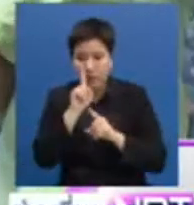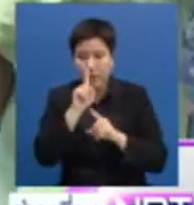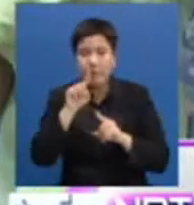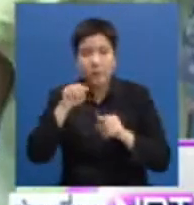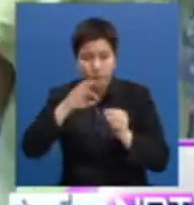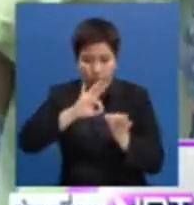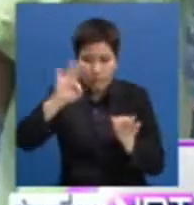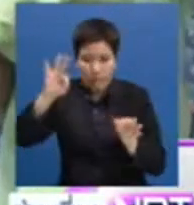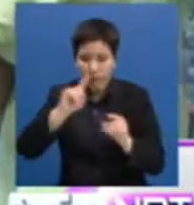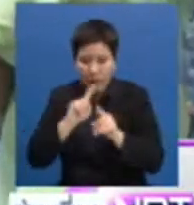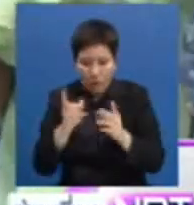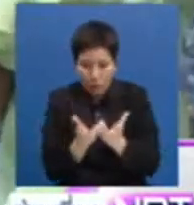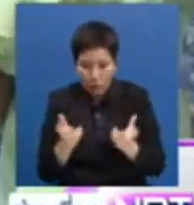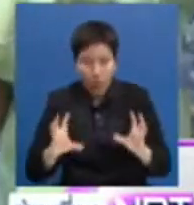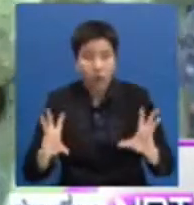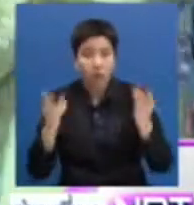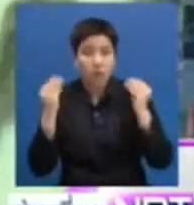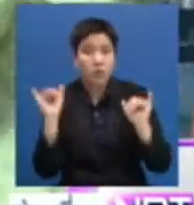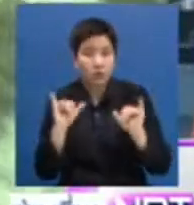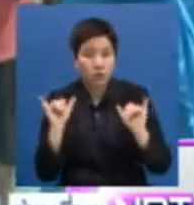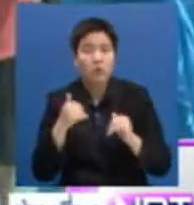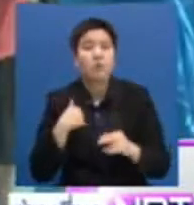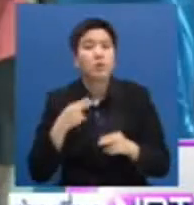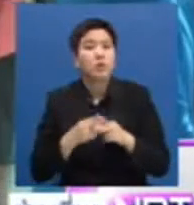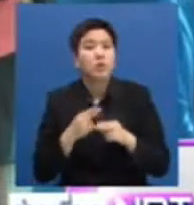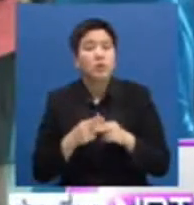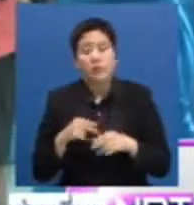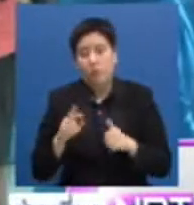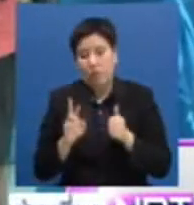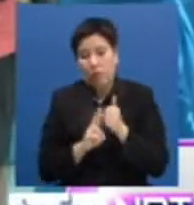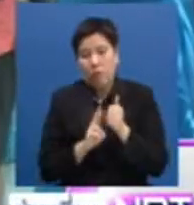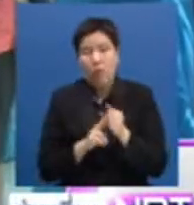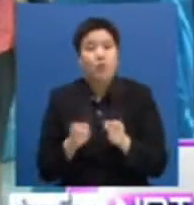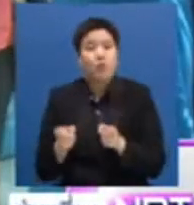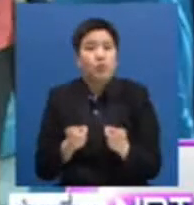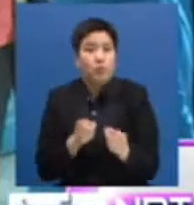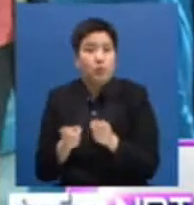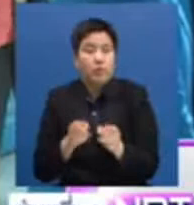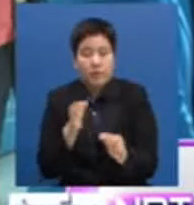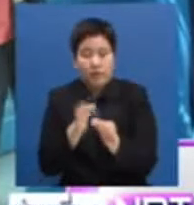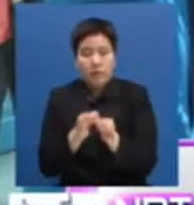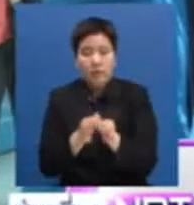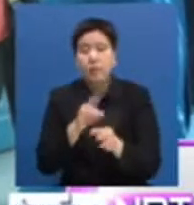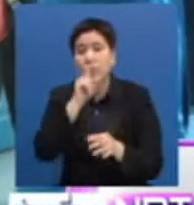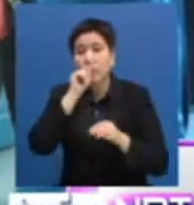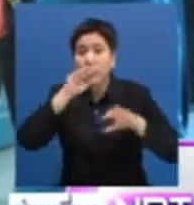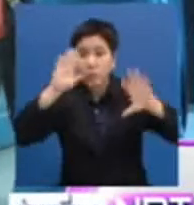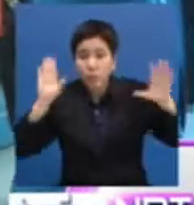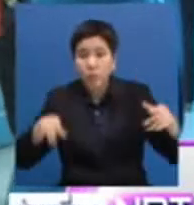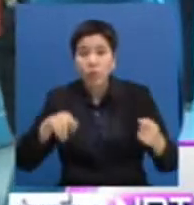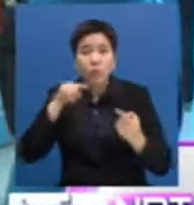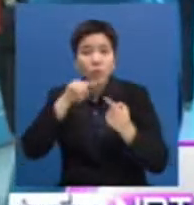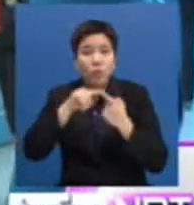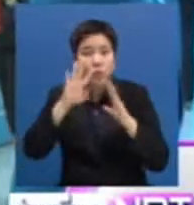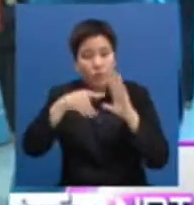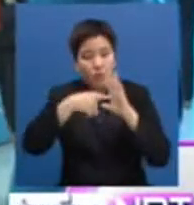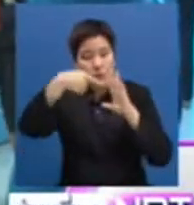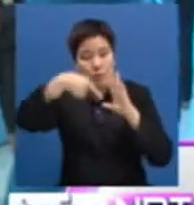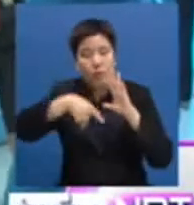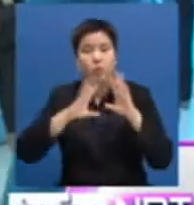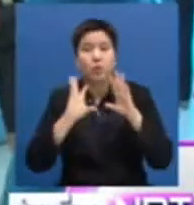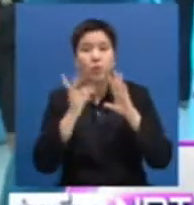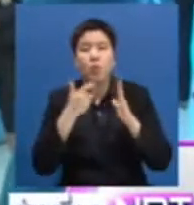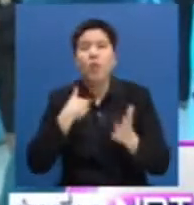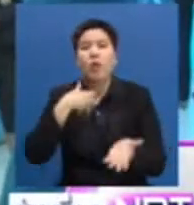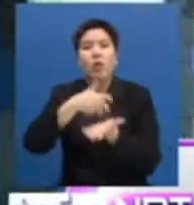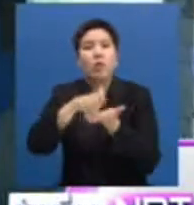แต่ไม่มีทรัพย์สินสูญหายนายสุพจน์ศักดิ์เจริญรองผู้จัดการธนาคารกรุงไทยสาขาศาลากลางจังหวัดพิษณุโลกกล่าว